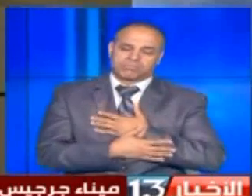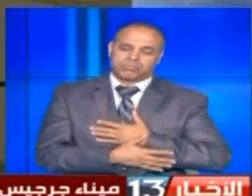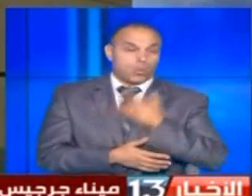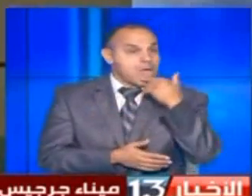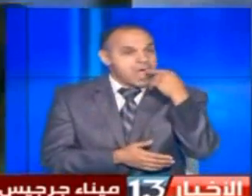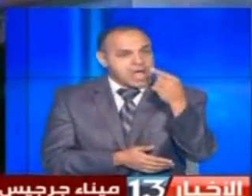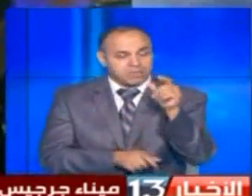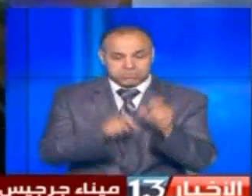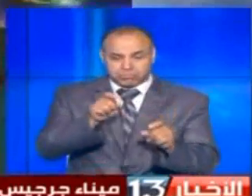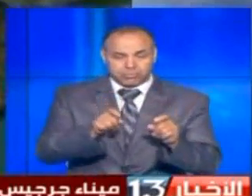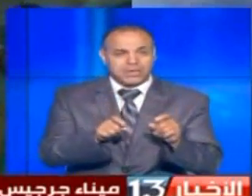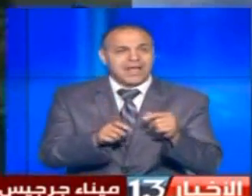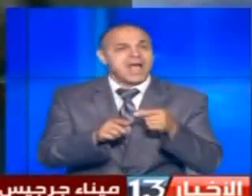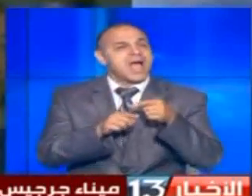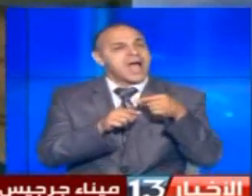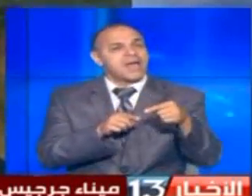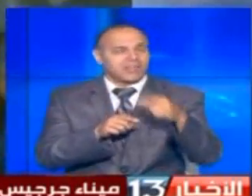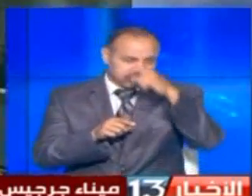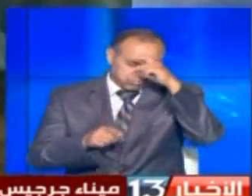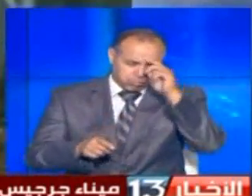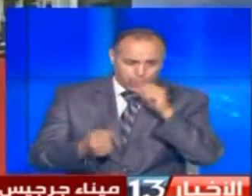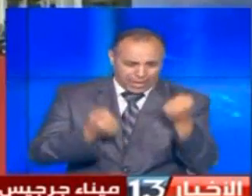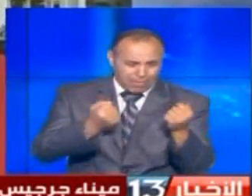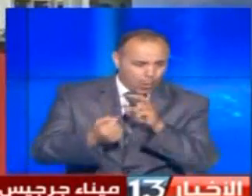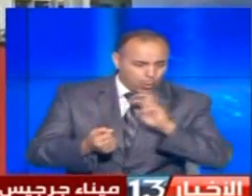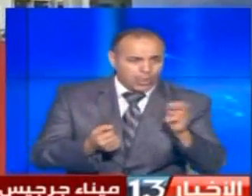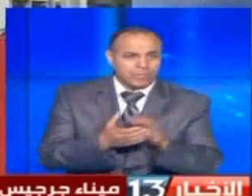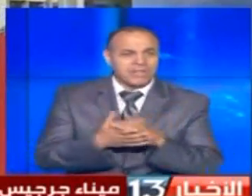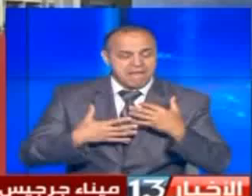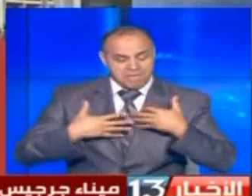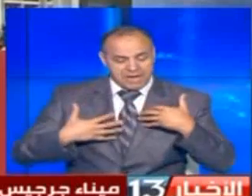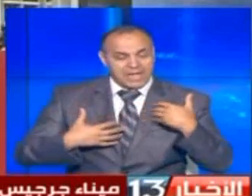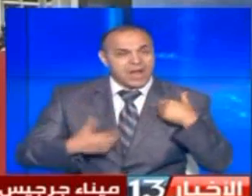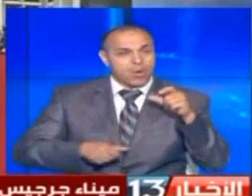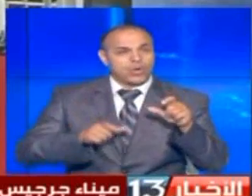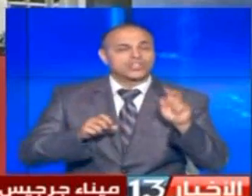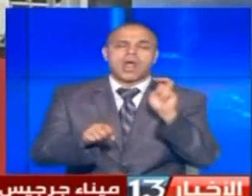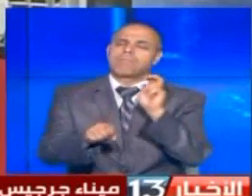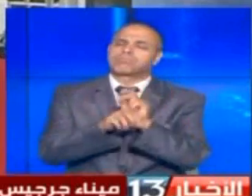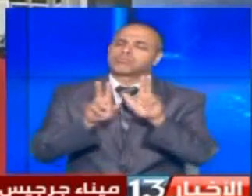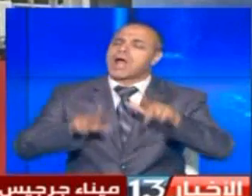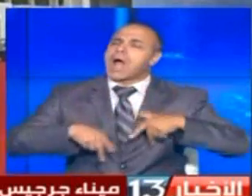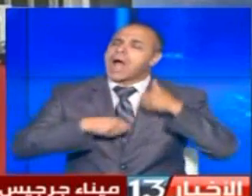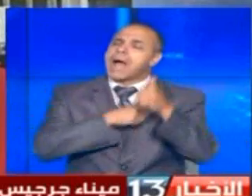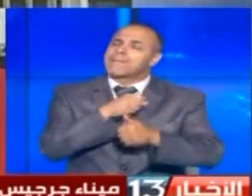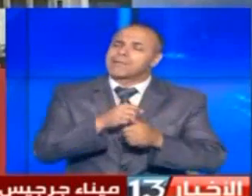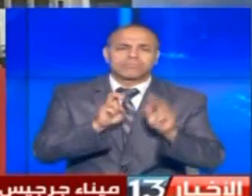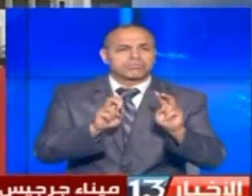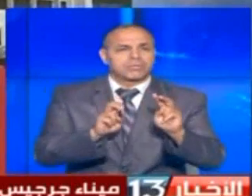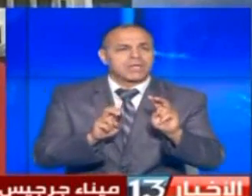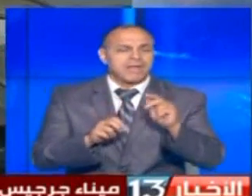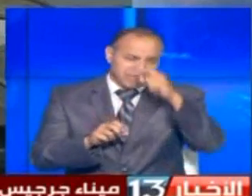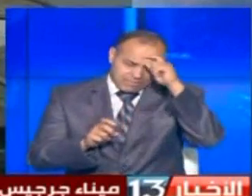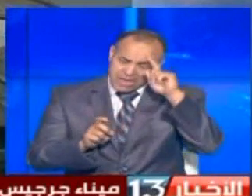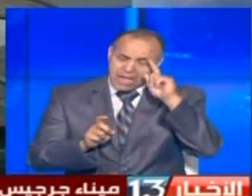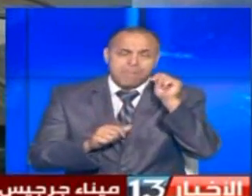ويجنب هؤلاء المهاجرين مشاق السفر. فرحانين ياسر بالرحلة هذه، وإن شاء الله تقعد ديما على طول العام، مضى بينا مش كان في الصيف